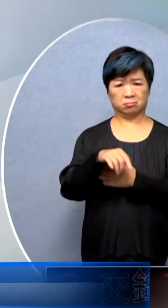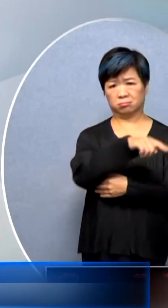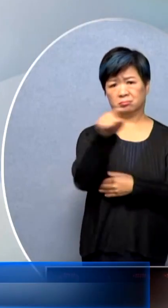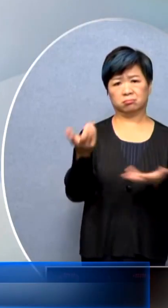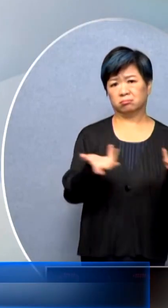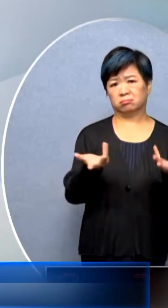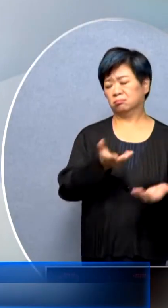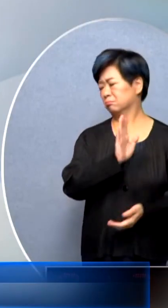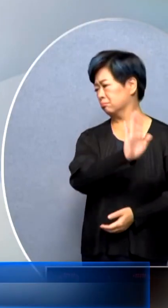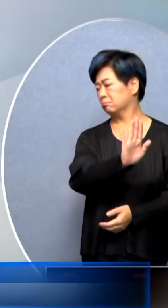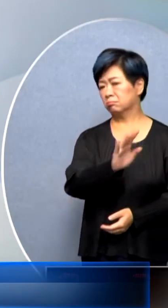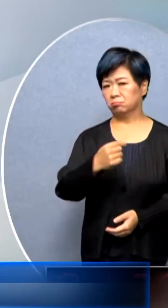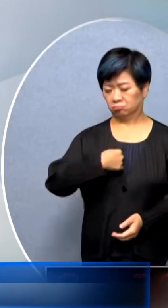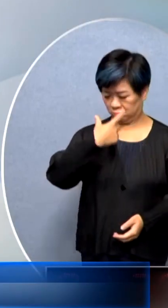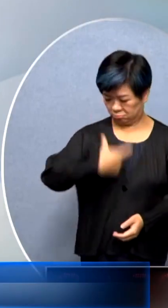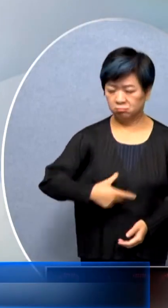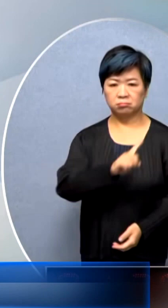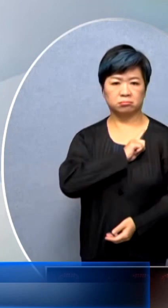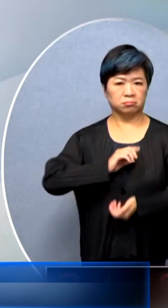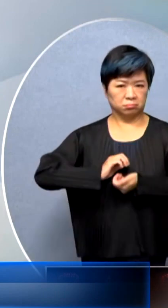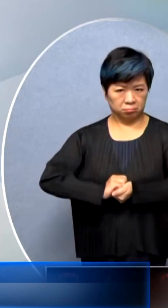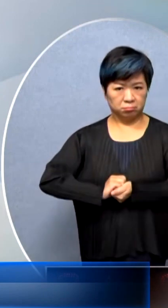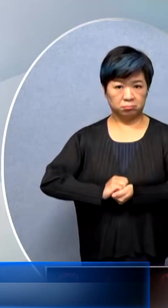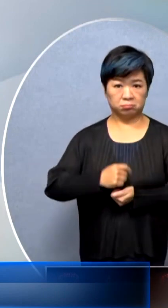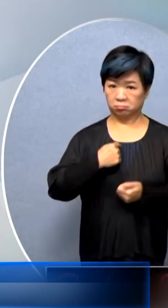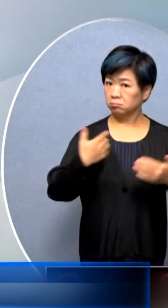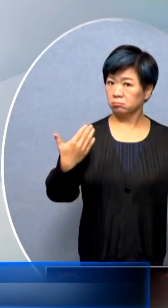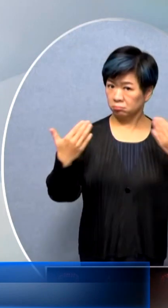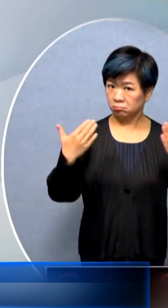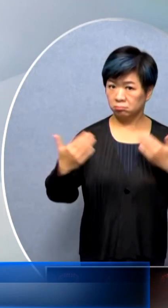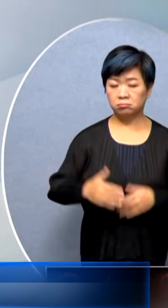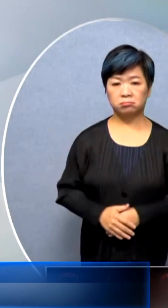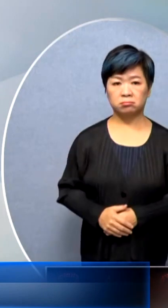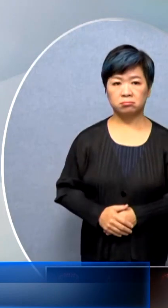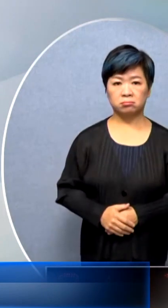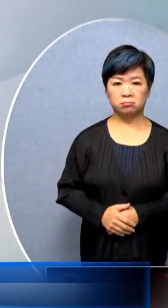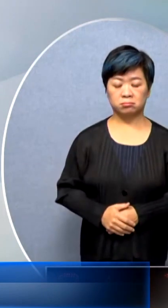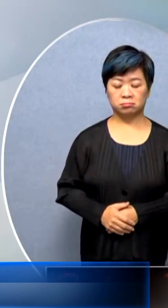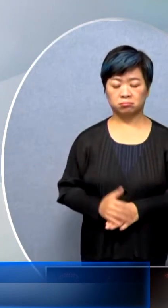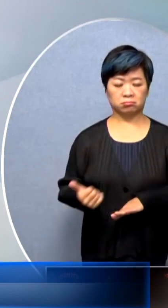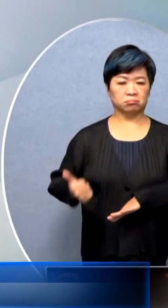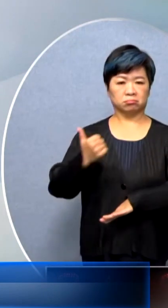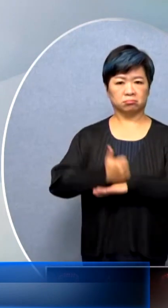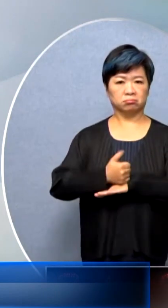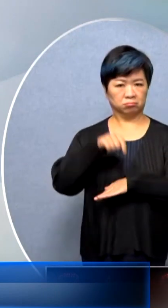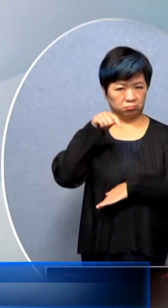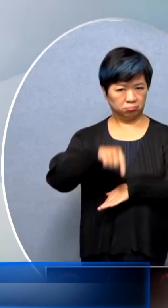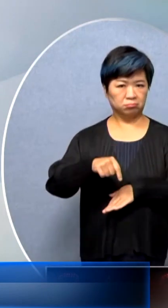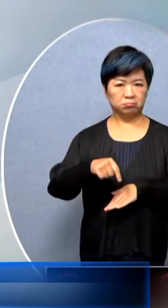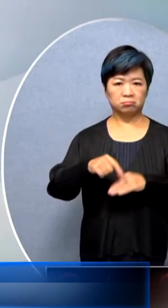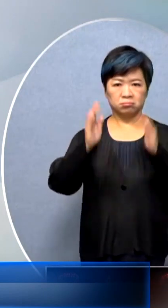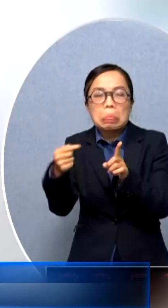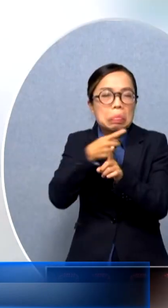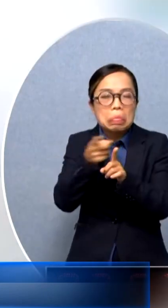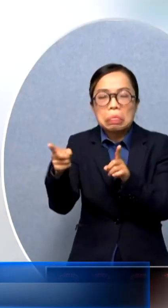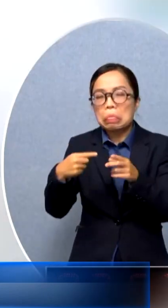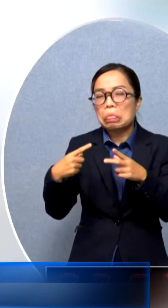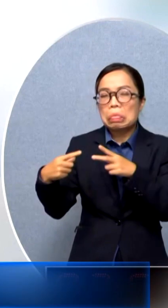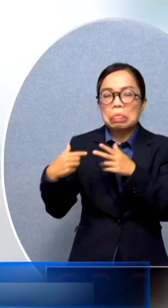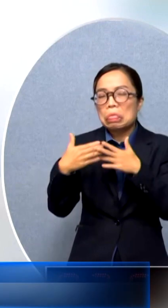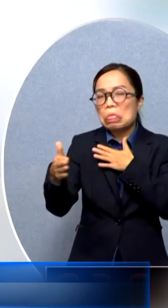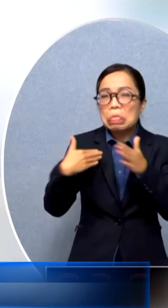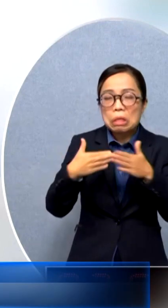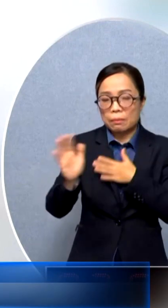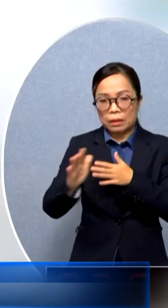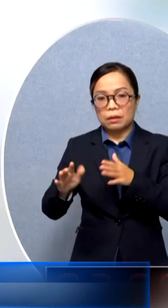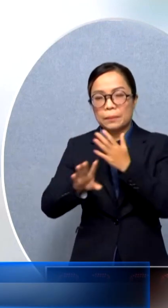生我自己决定，我的态度很清楚，站在这个位置上好好做代志。 人家问你